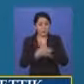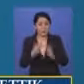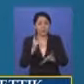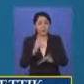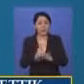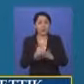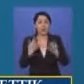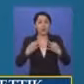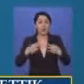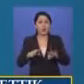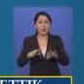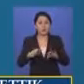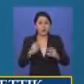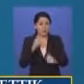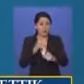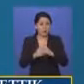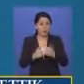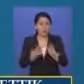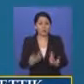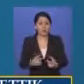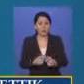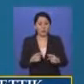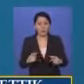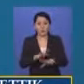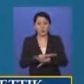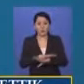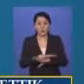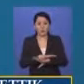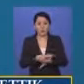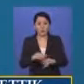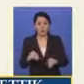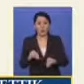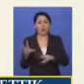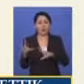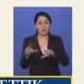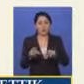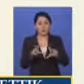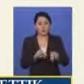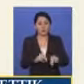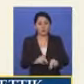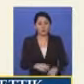Егемендік әр халыққа бұйыра бермейтін баға жетпес бақыт.